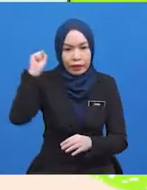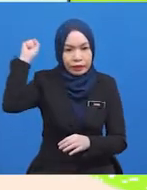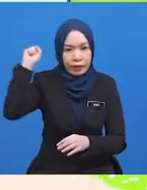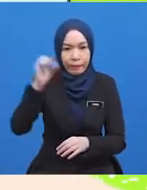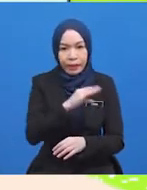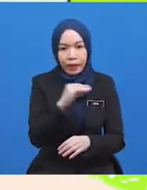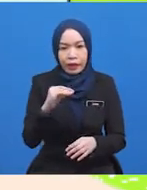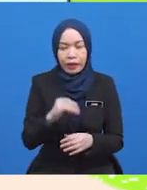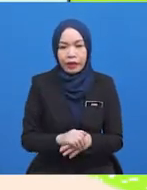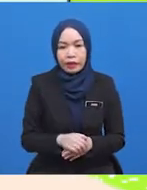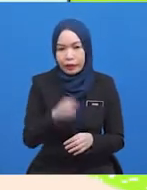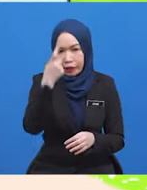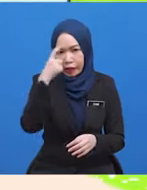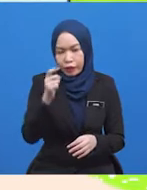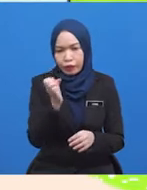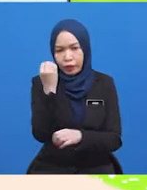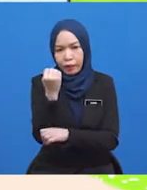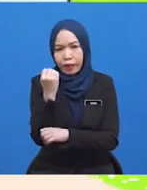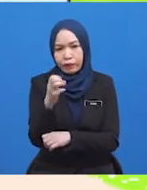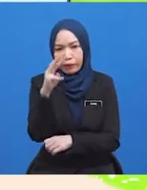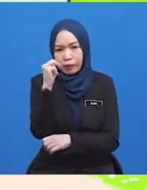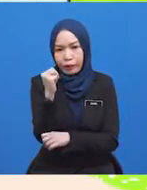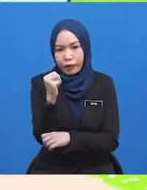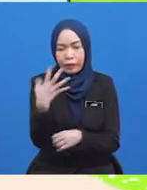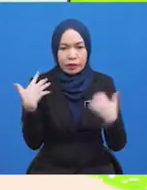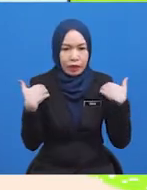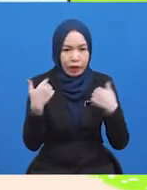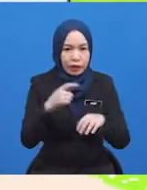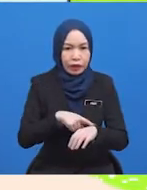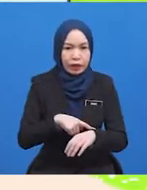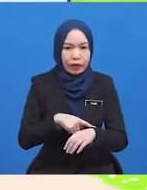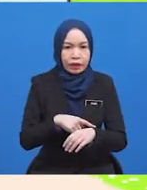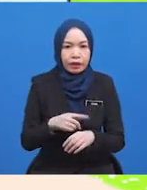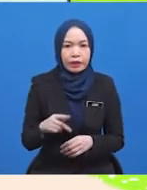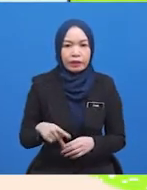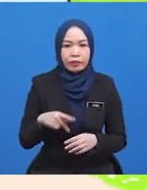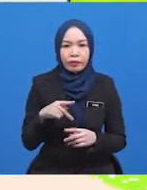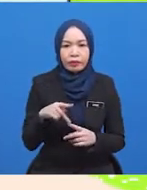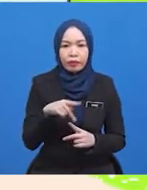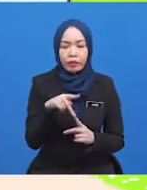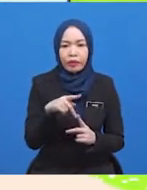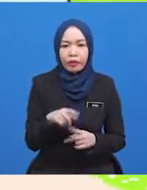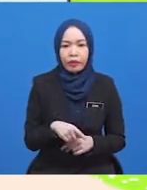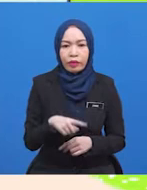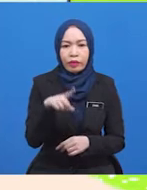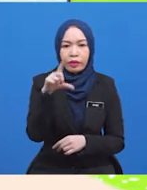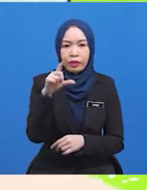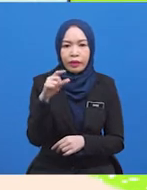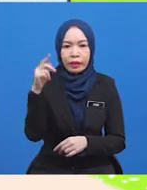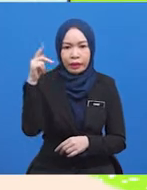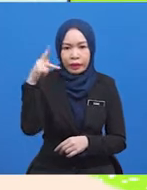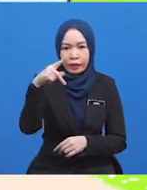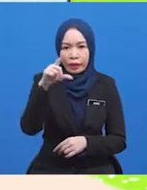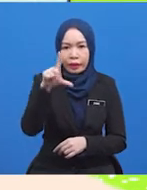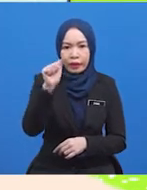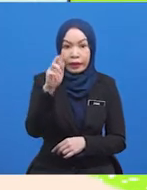lokasi utama batuan metamorfosis pula berada di Pulau Langkawi Kedah, Ulu Kinta Perak dan